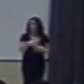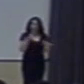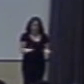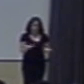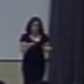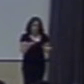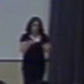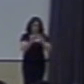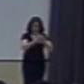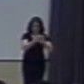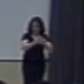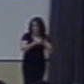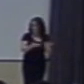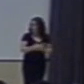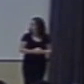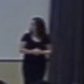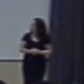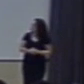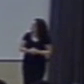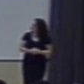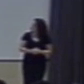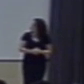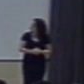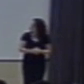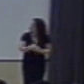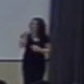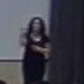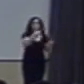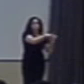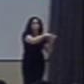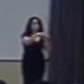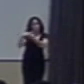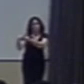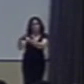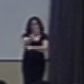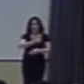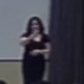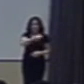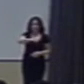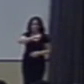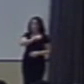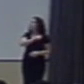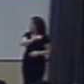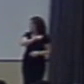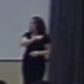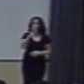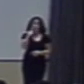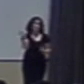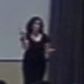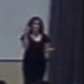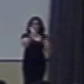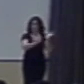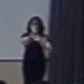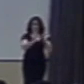l'analitzarem. Aquesta és la mitjana de l'estat espanyol, però veiem que els percentatges són